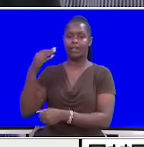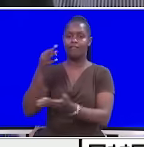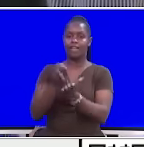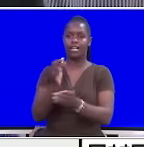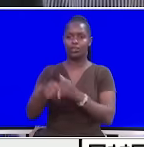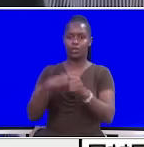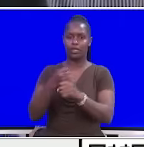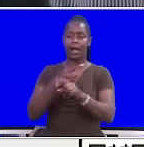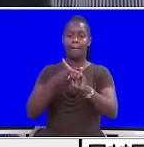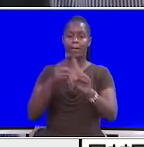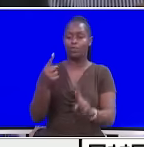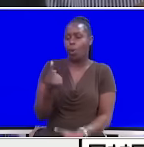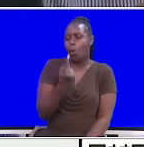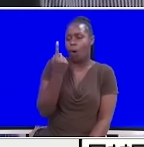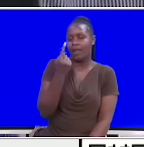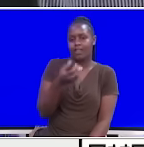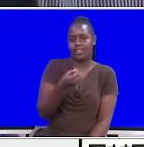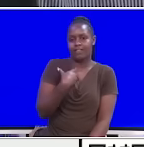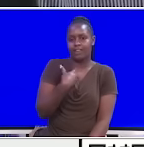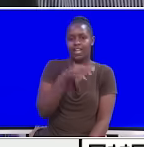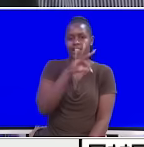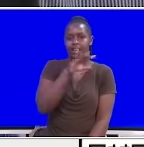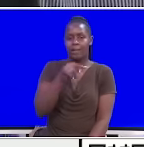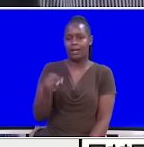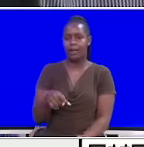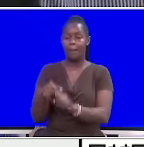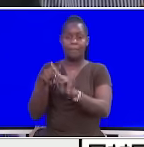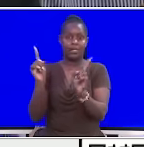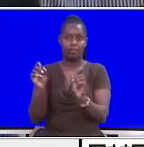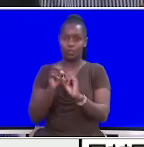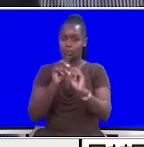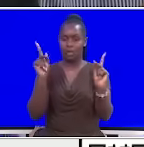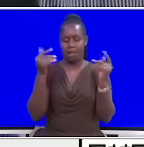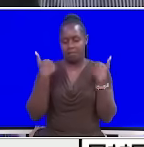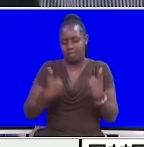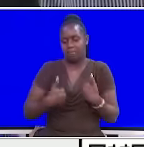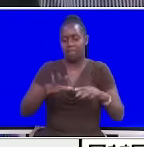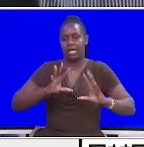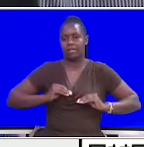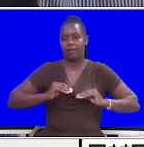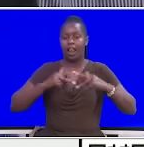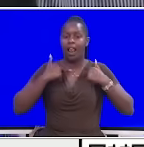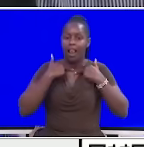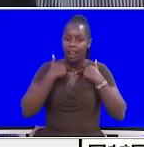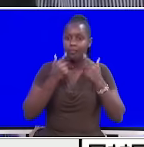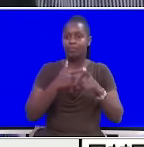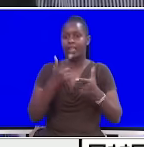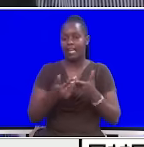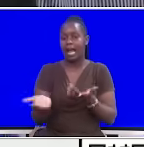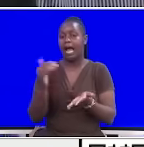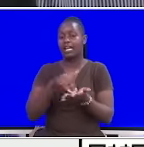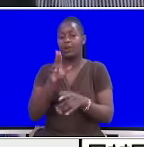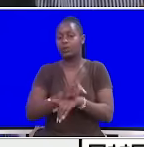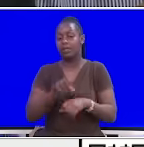million peke yake kwa ofisi yangu ya fuel, lakini nimesema nitatembea na hiyo. Pahali itakuama nitachukua bodaboda